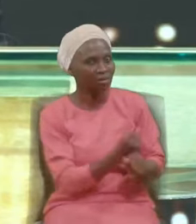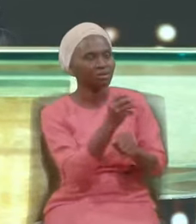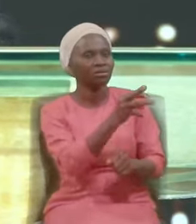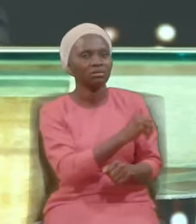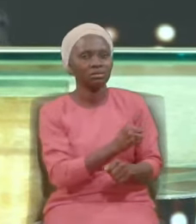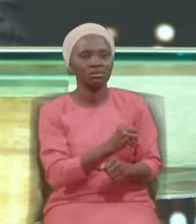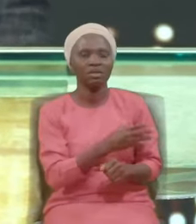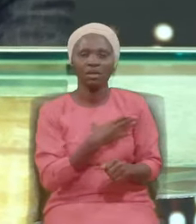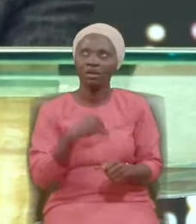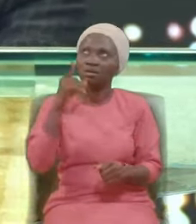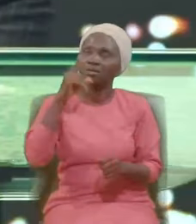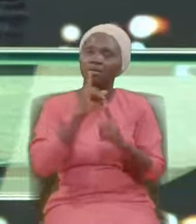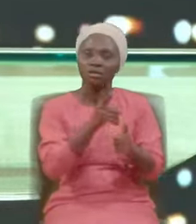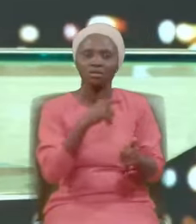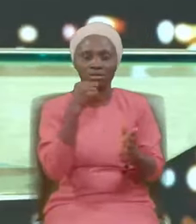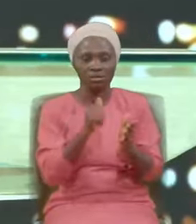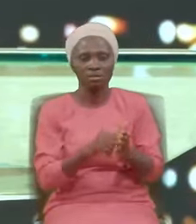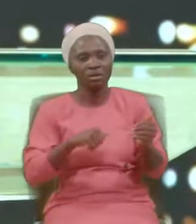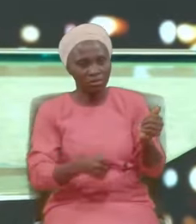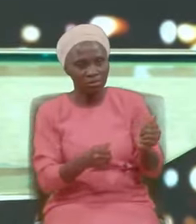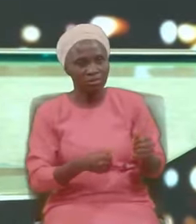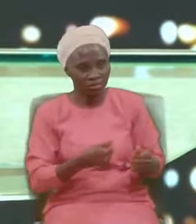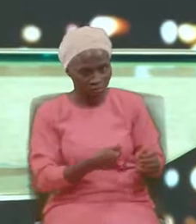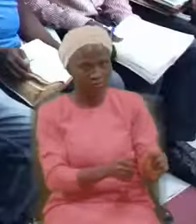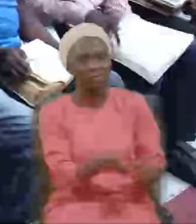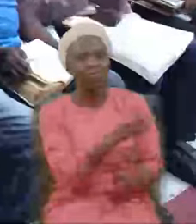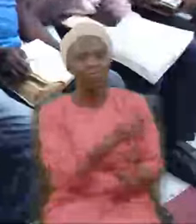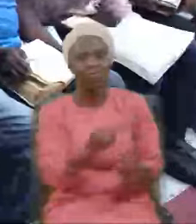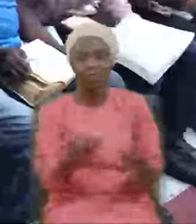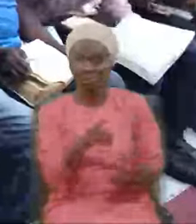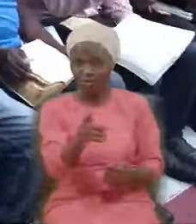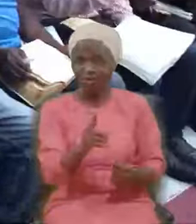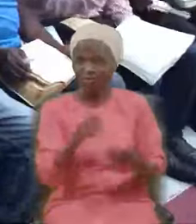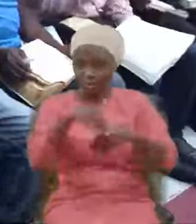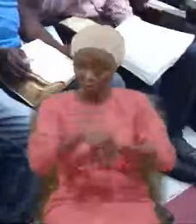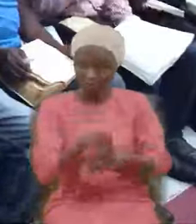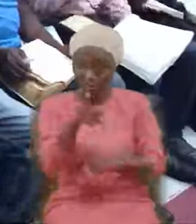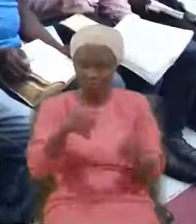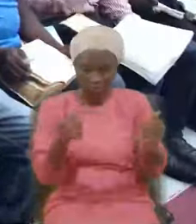L'Éternel lui répondit, poursuis. Ce soir, poursuivez.